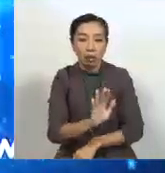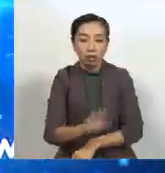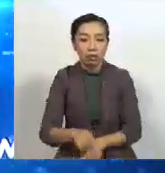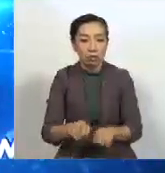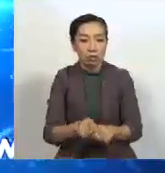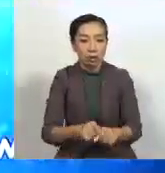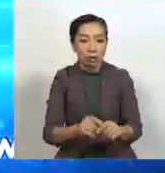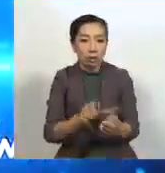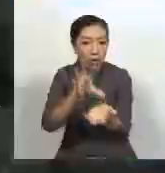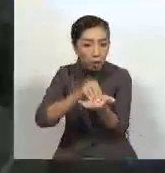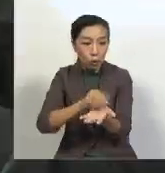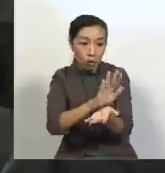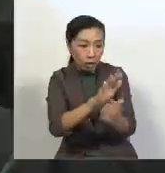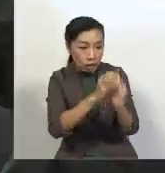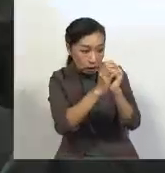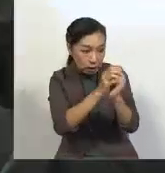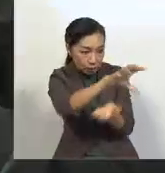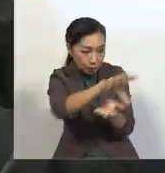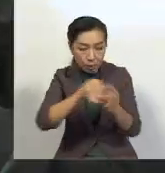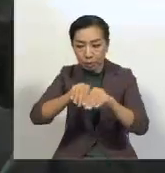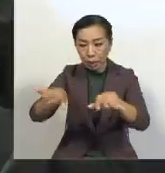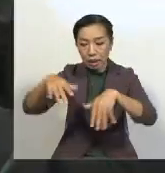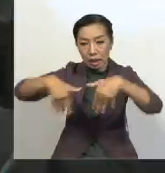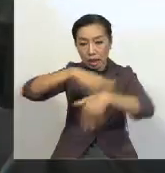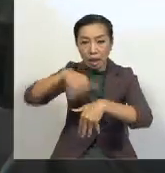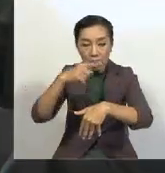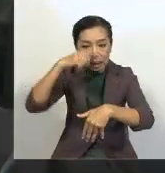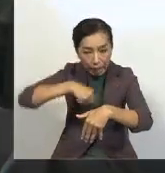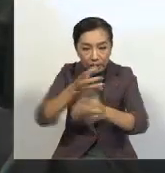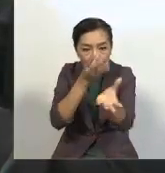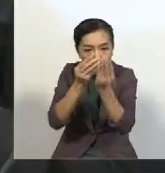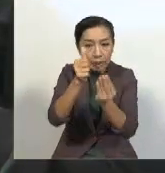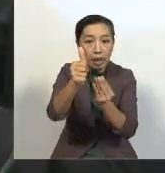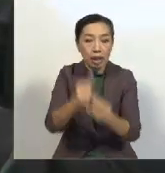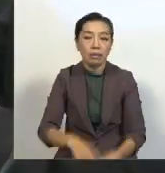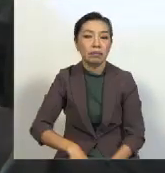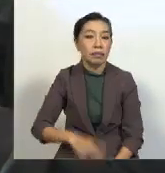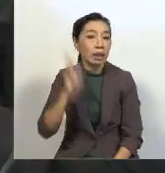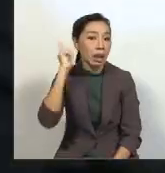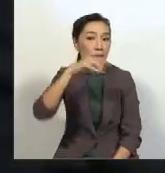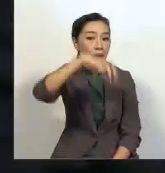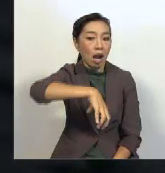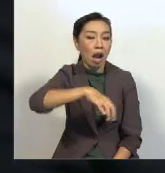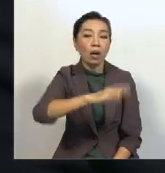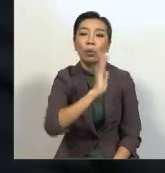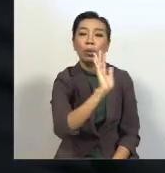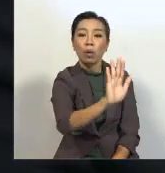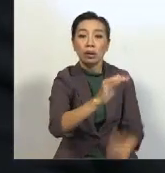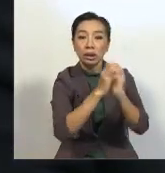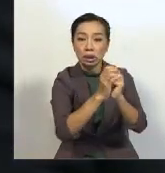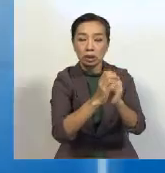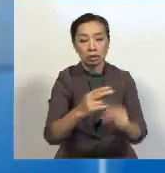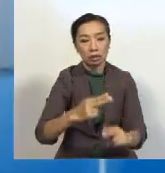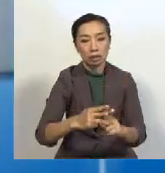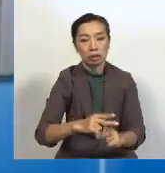ที่เกี่ยวกับจีนให้คนไทยนั้นได้รับทราบค่ะสำนักข่าวซินหัวเนี่ยเป็นองค์กรสื่อที่ใหญ่ที่สุดแล้วก็มีอิทธิ